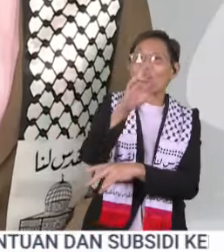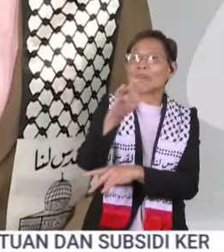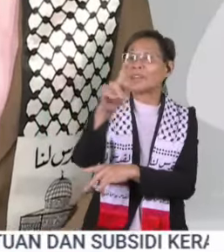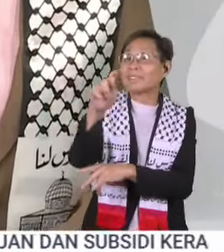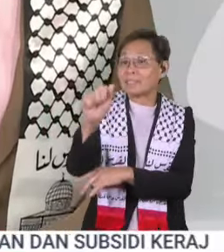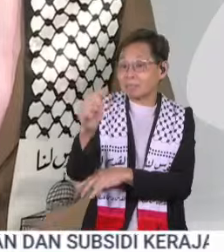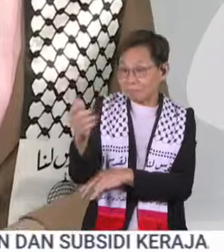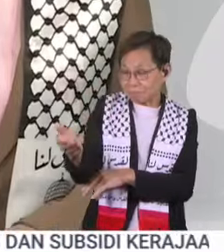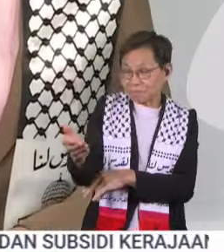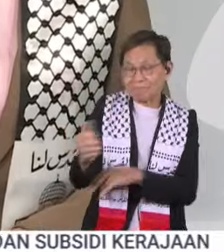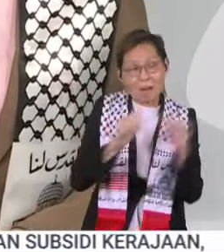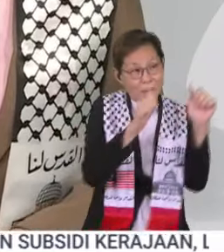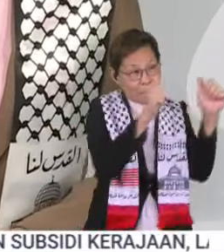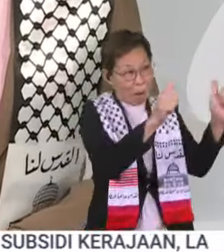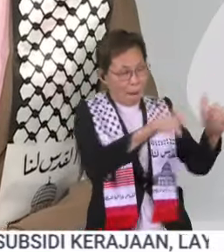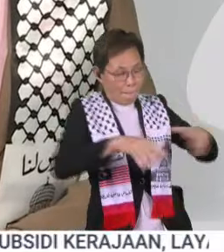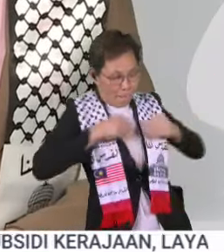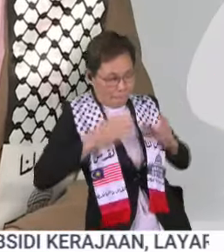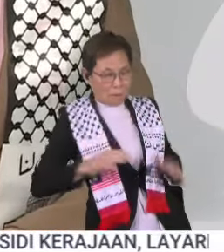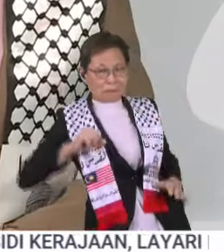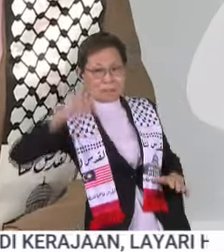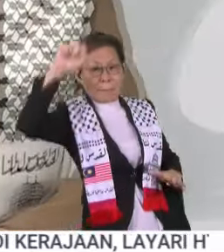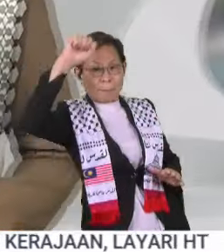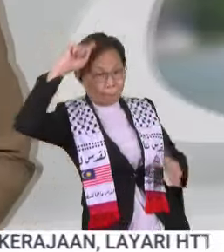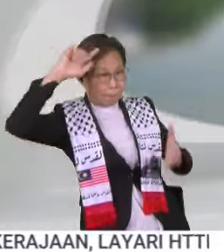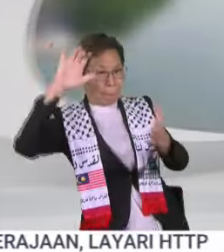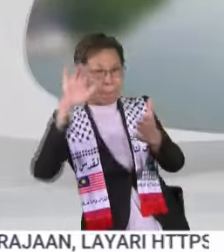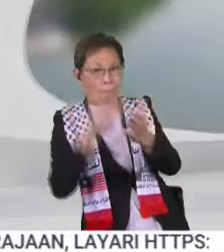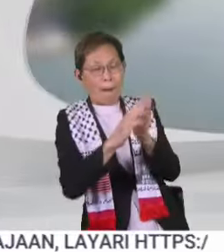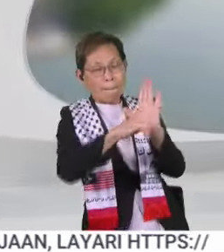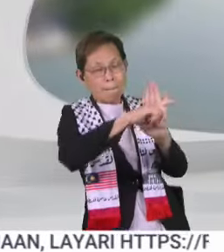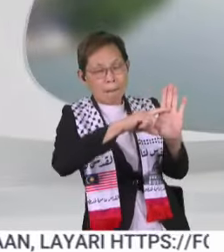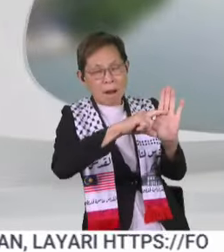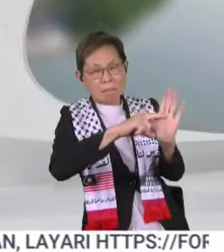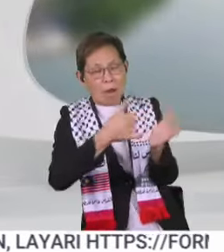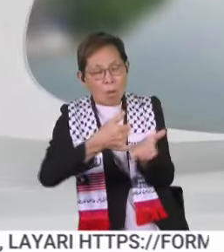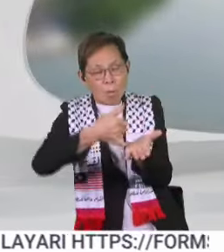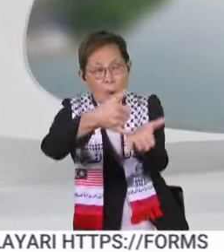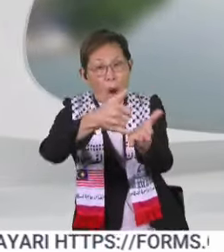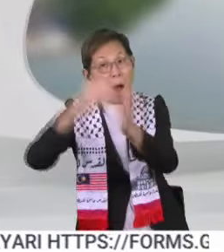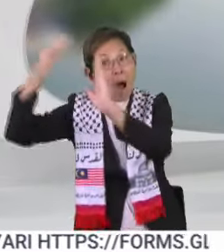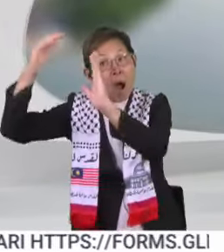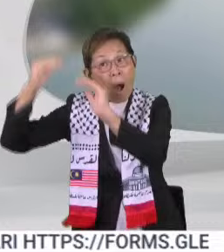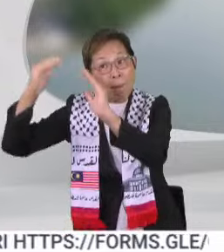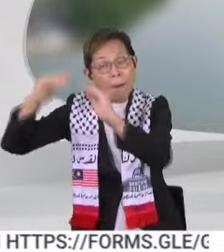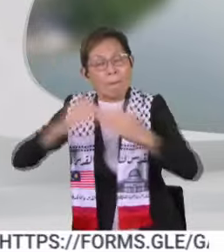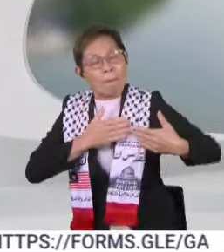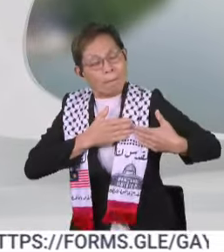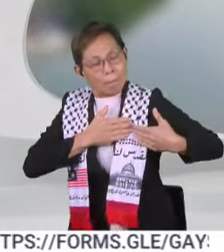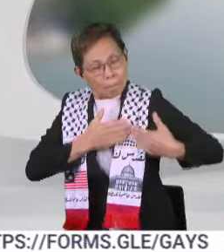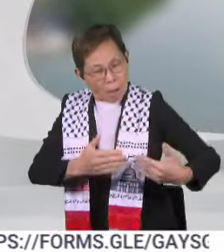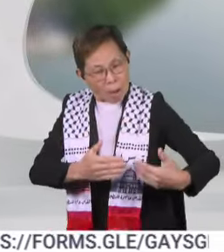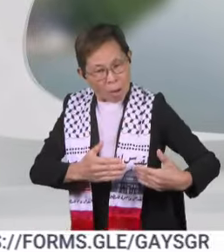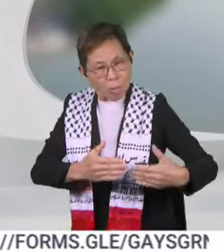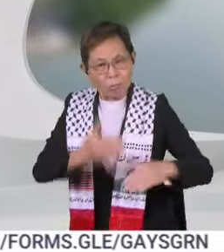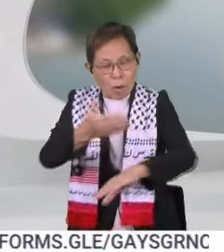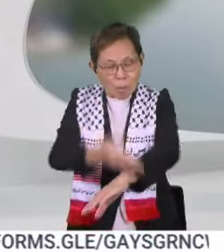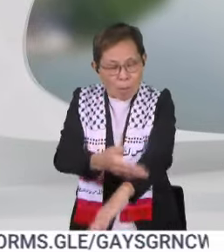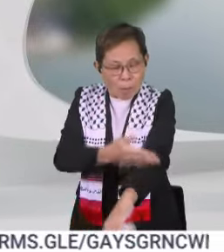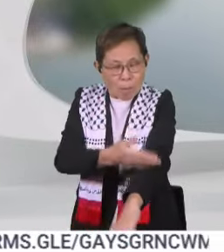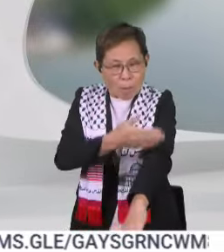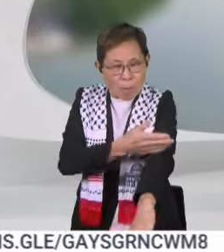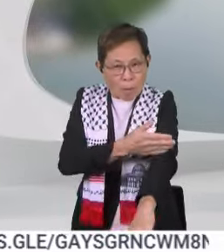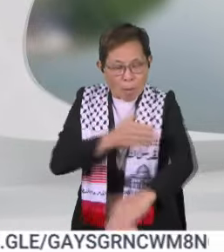perinciannya baik penerima Sabah trusted brand Award diharap dapat memberikan komitmen bagi mempertingkat